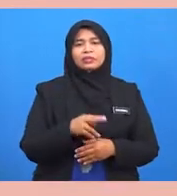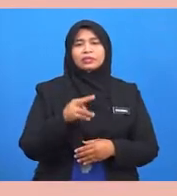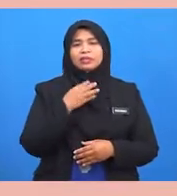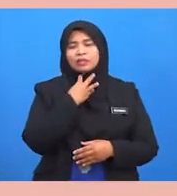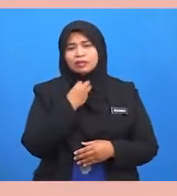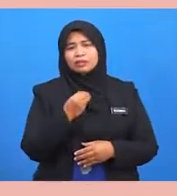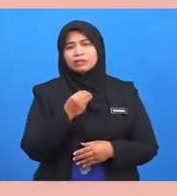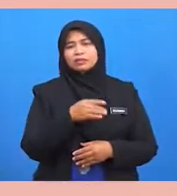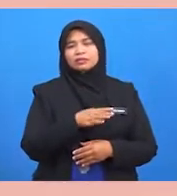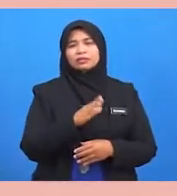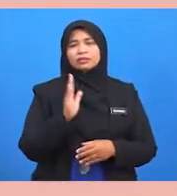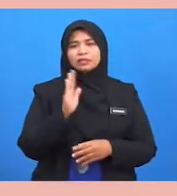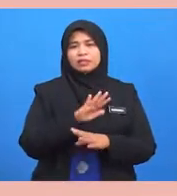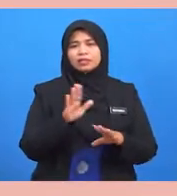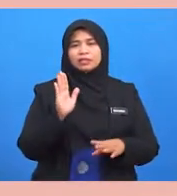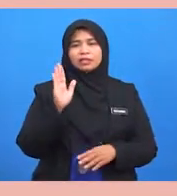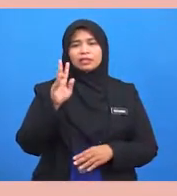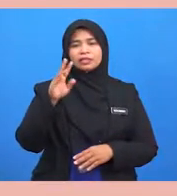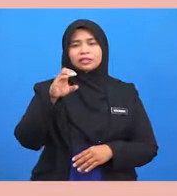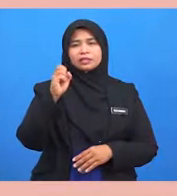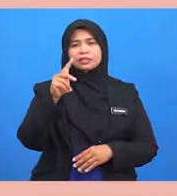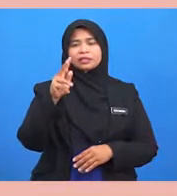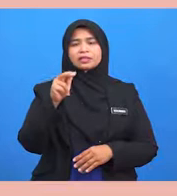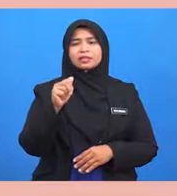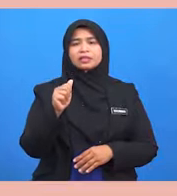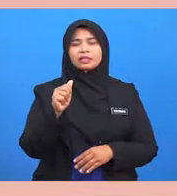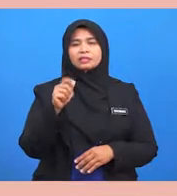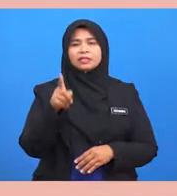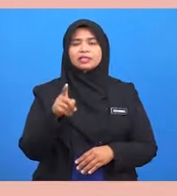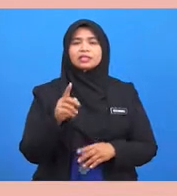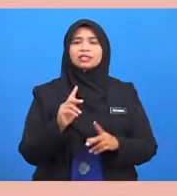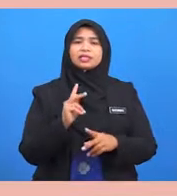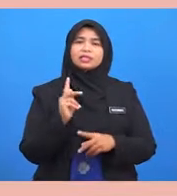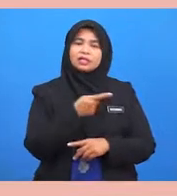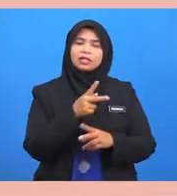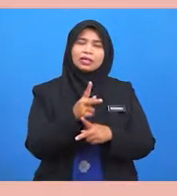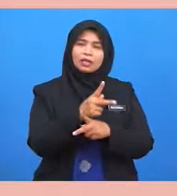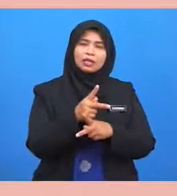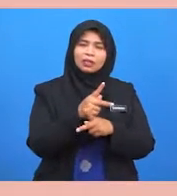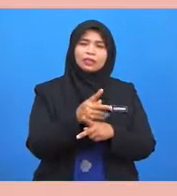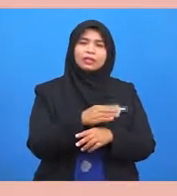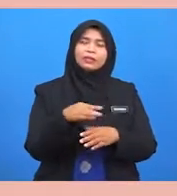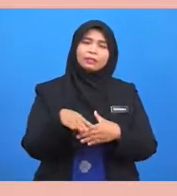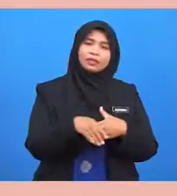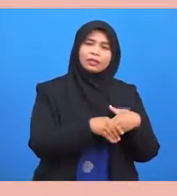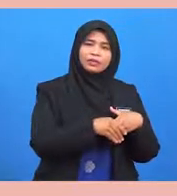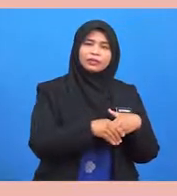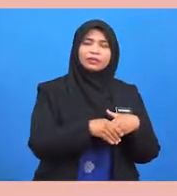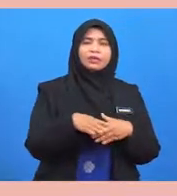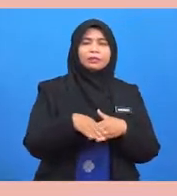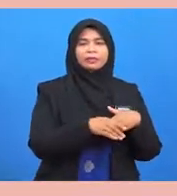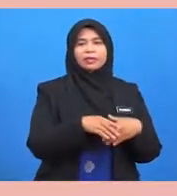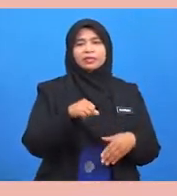malas, tidak cakna ini perlu kita kawal dan pandu. Kita pimpin diri